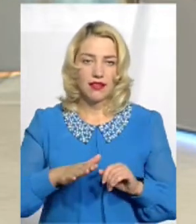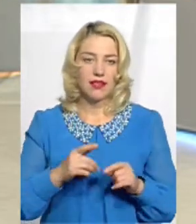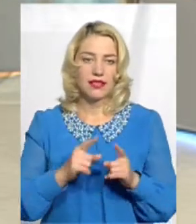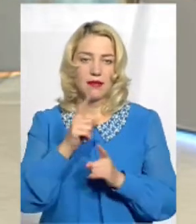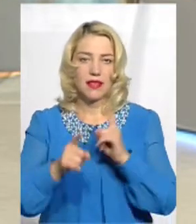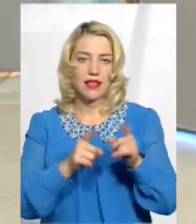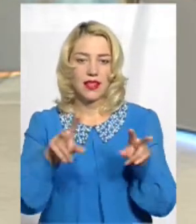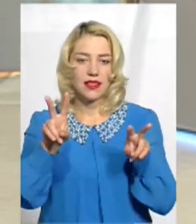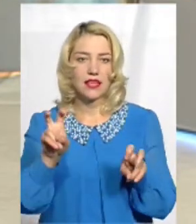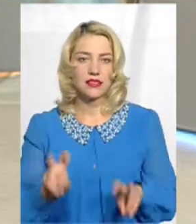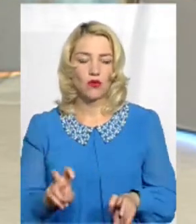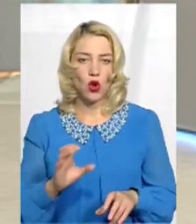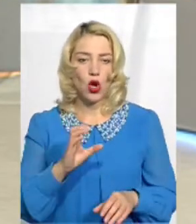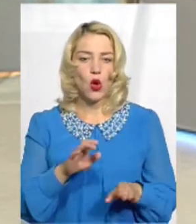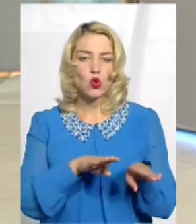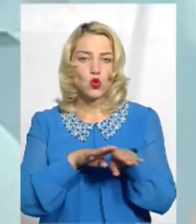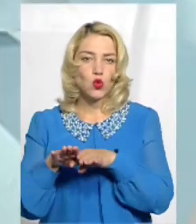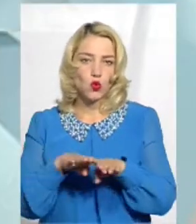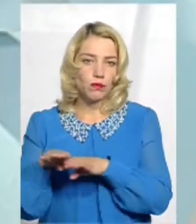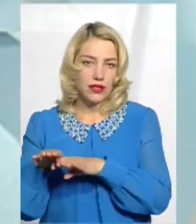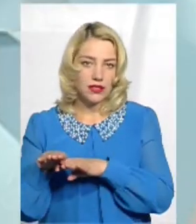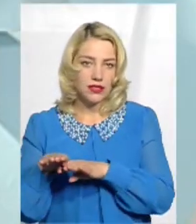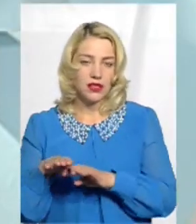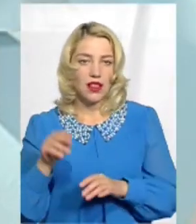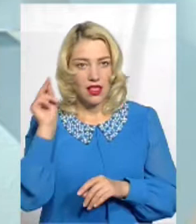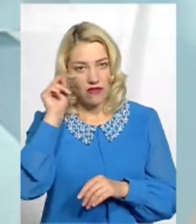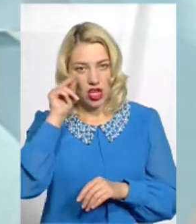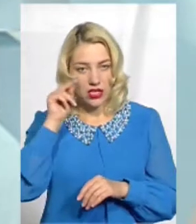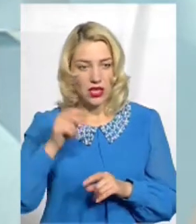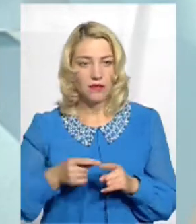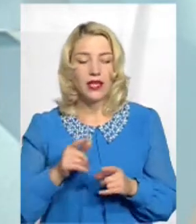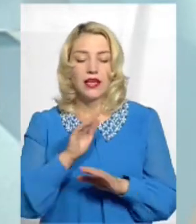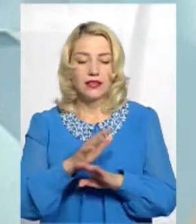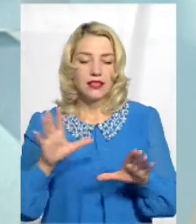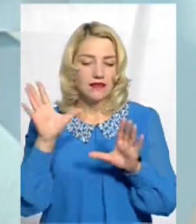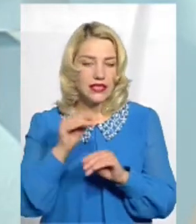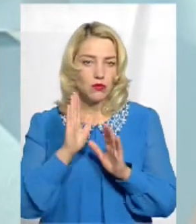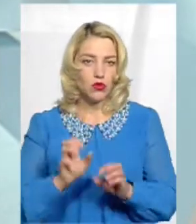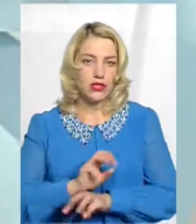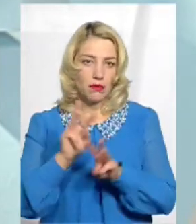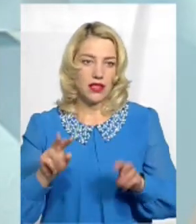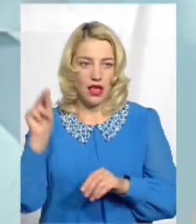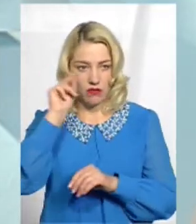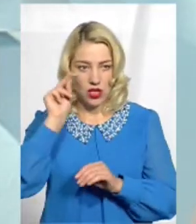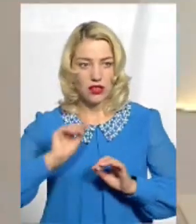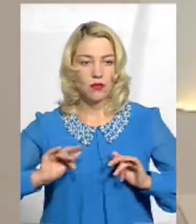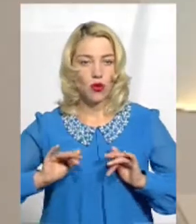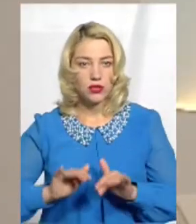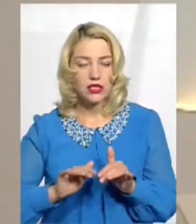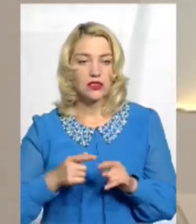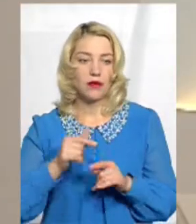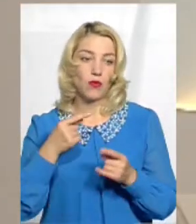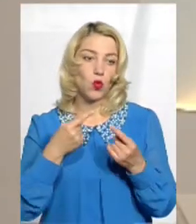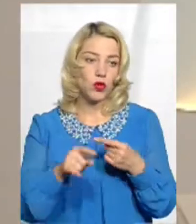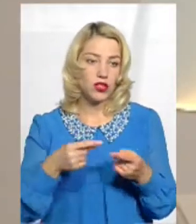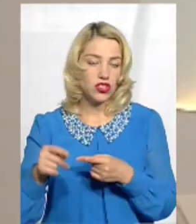назву, вони понизили ступінь навчання. Діти всі будуть забезпечені, скажімо, навчальним процесом